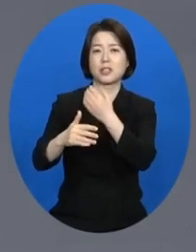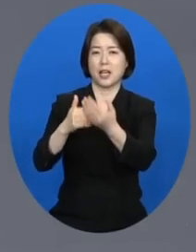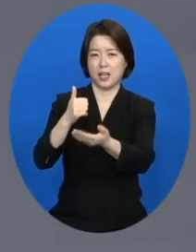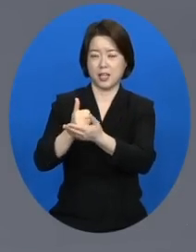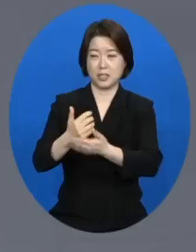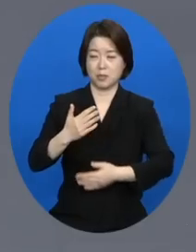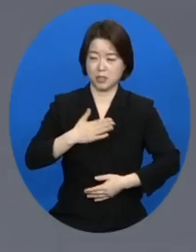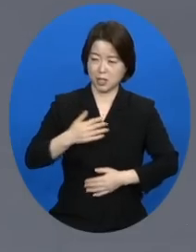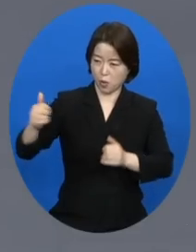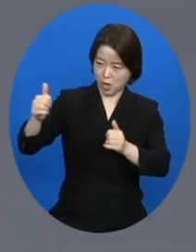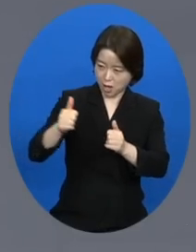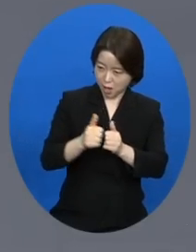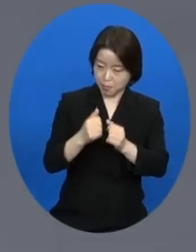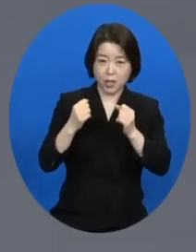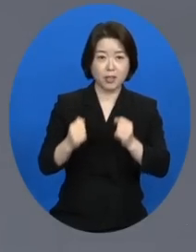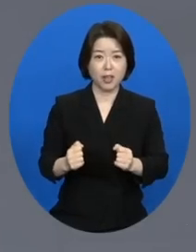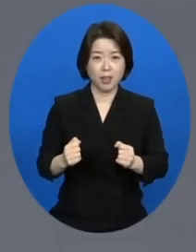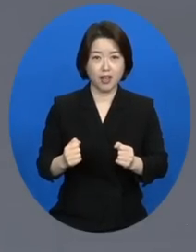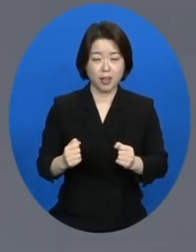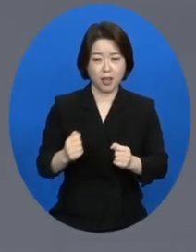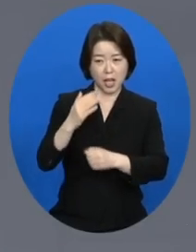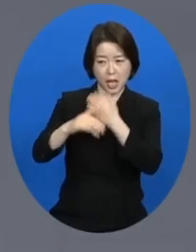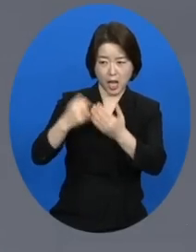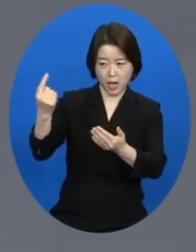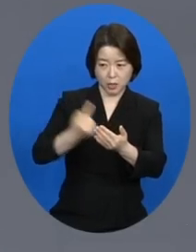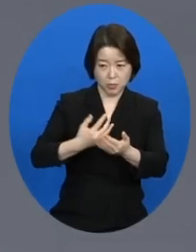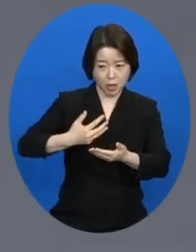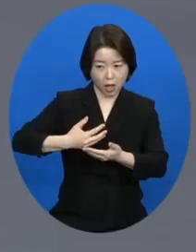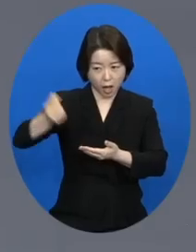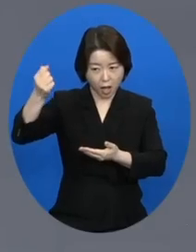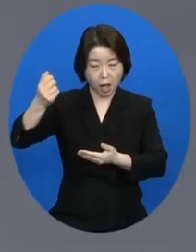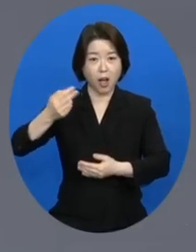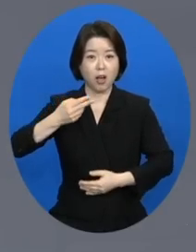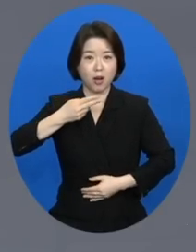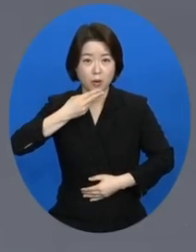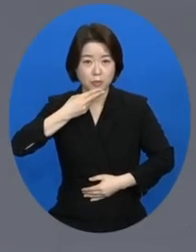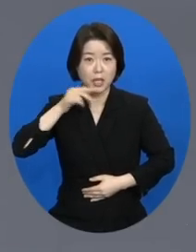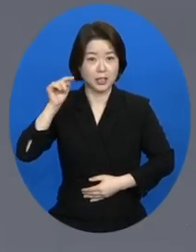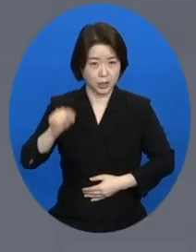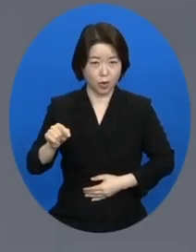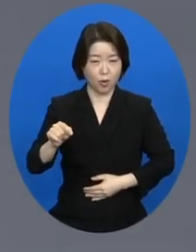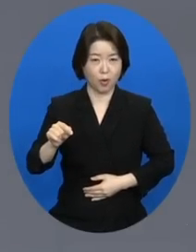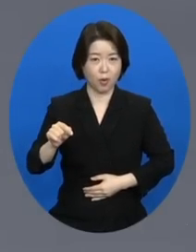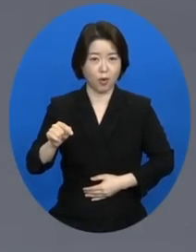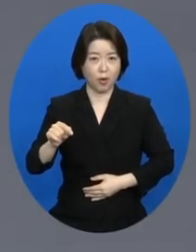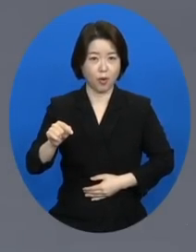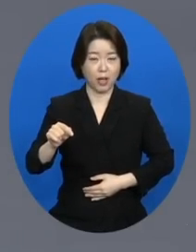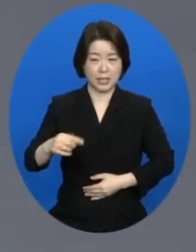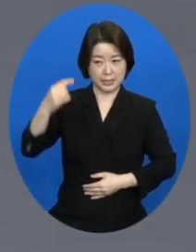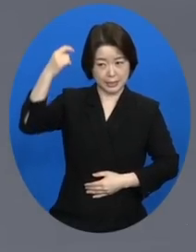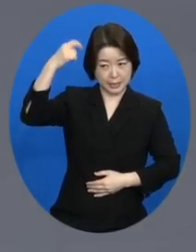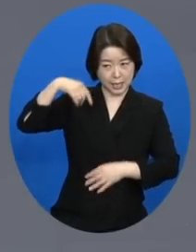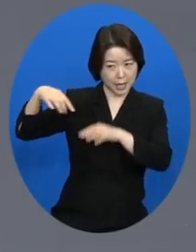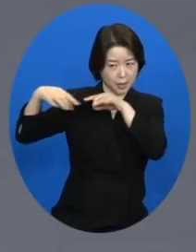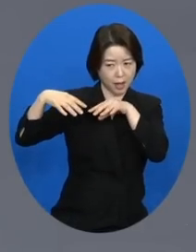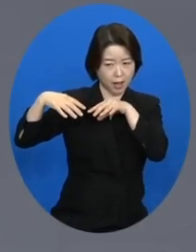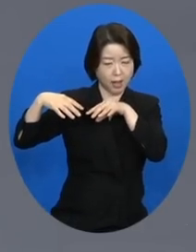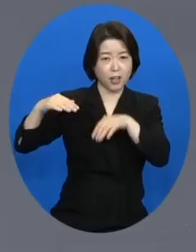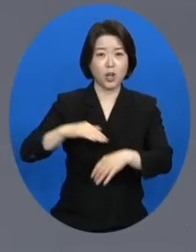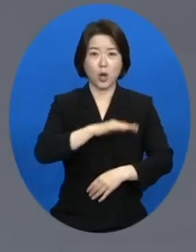나와 함께 계시고 하나님 임재를 거두지 않으셨다라고 하는 법을 그 감각을 우리는